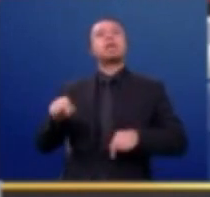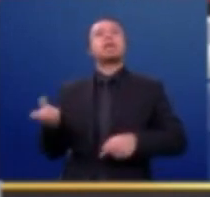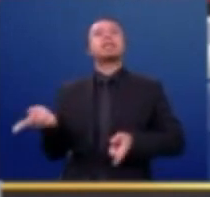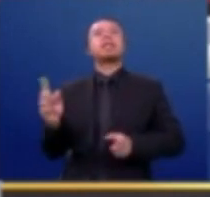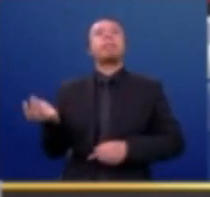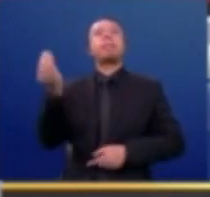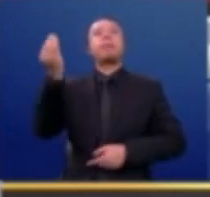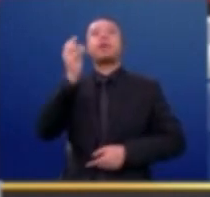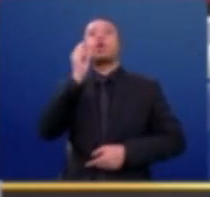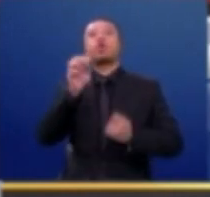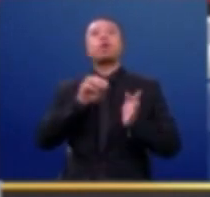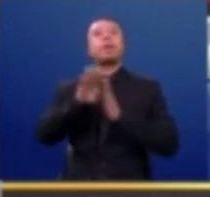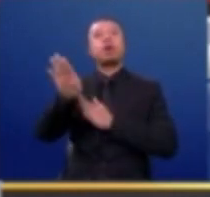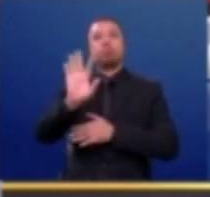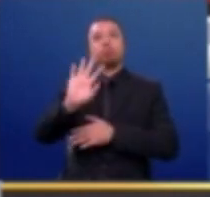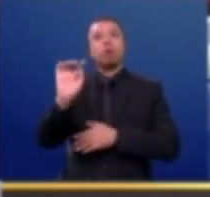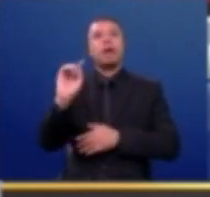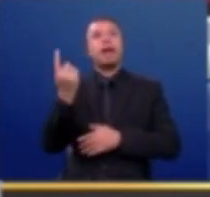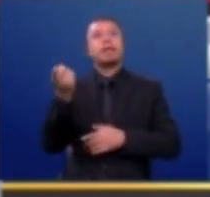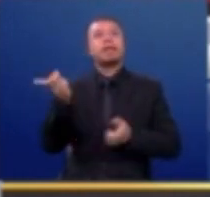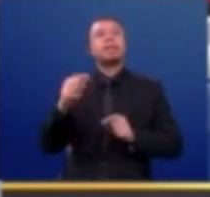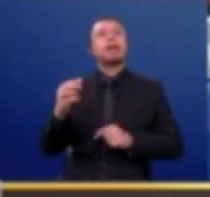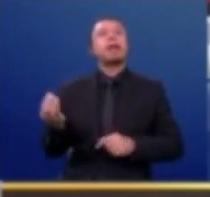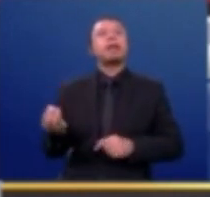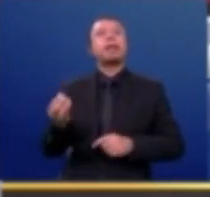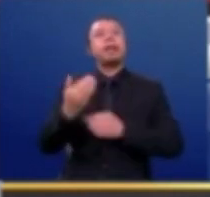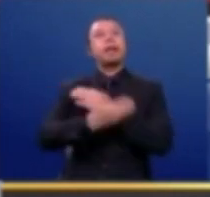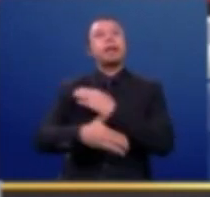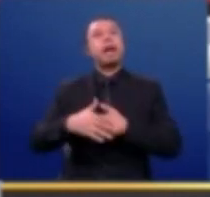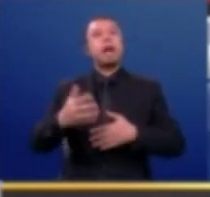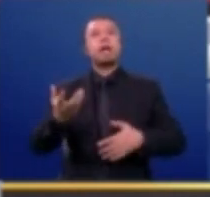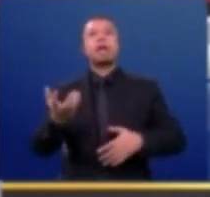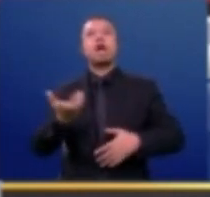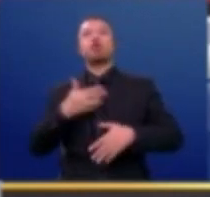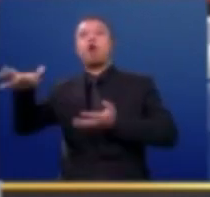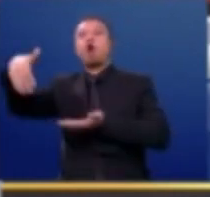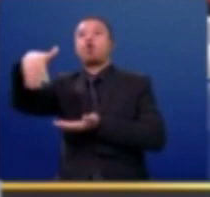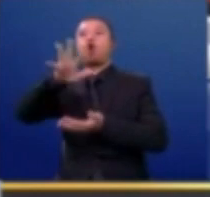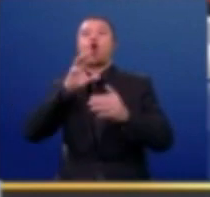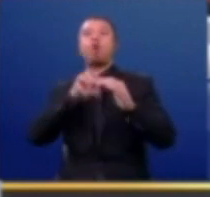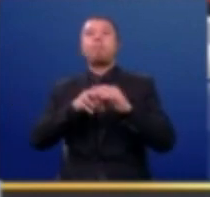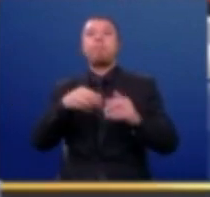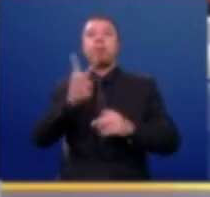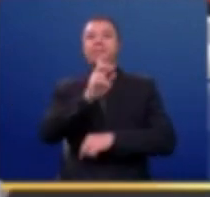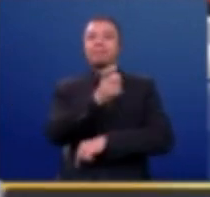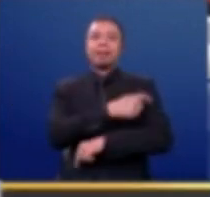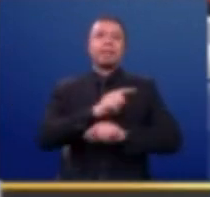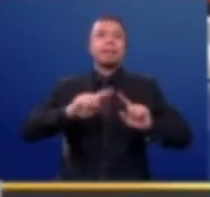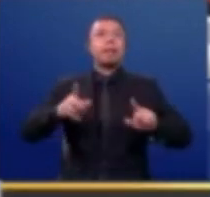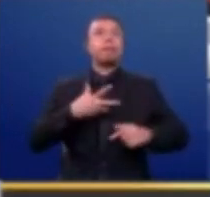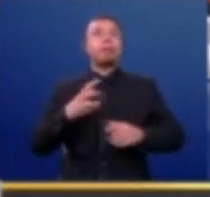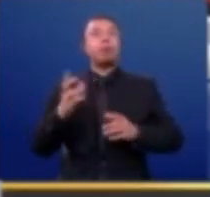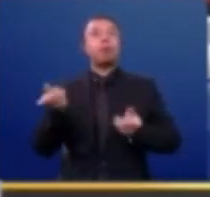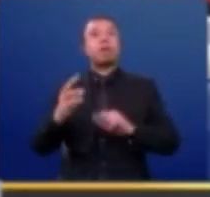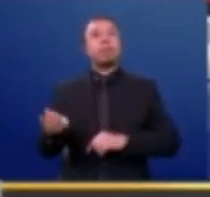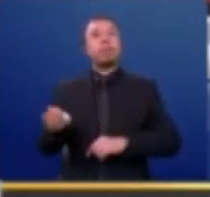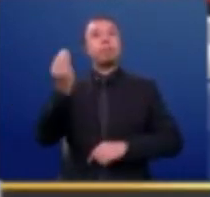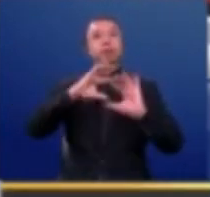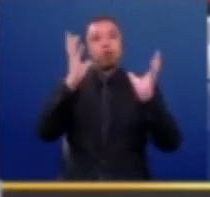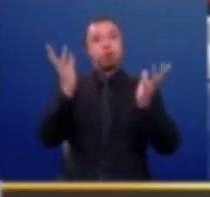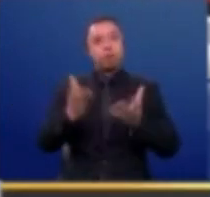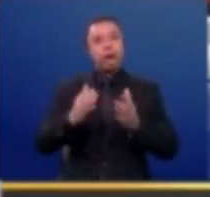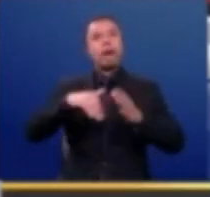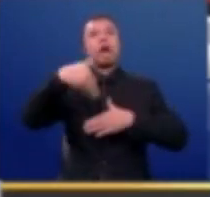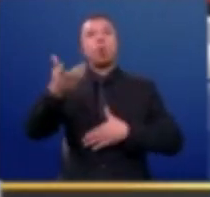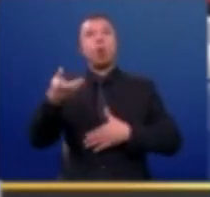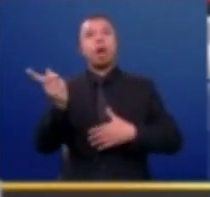untuk maju, bukan lagi sebagai negara penimbun vaksin, melainkan negara yang ingin memimpin dunia keluar dari pandemi.